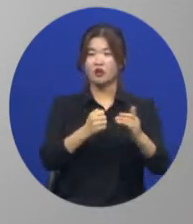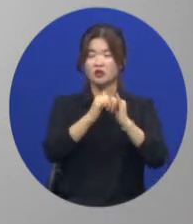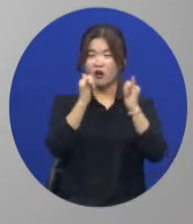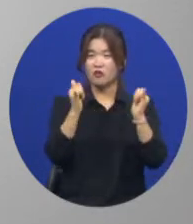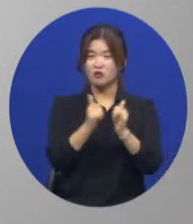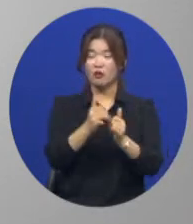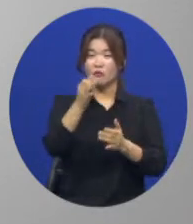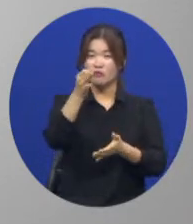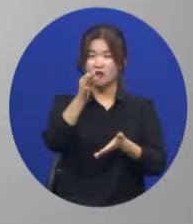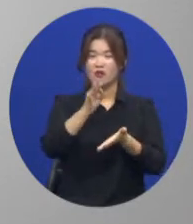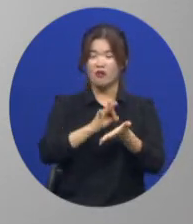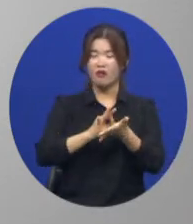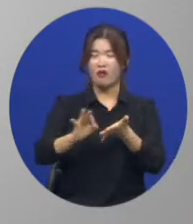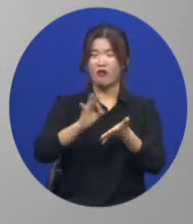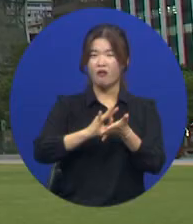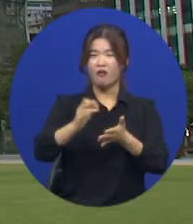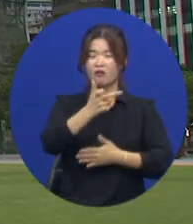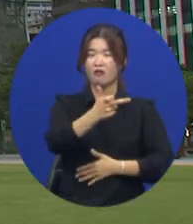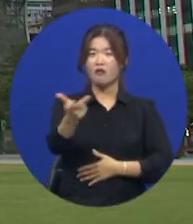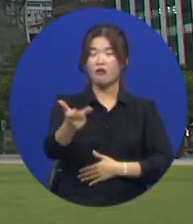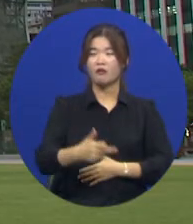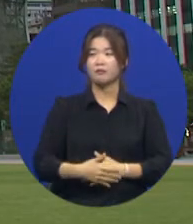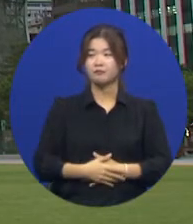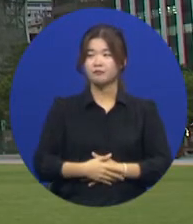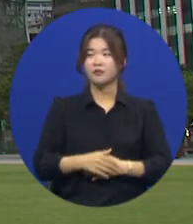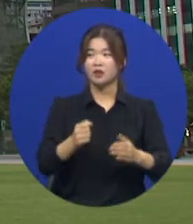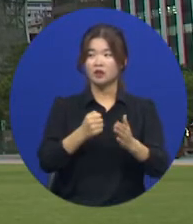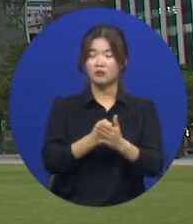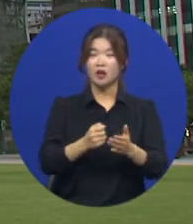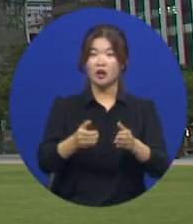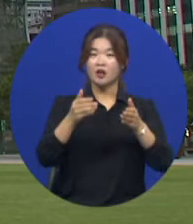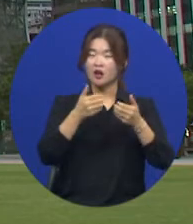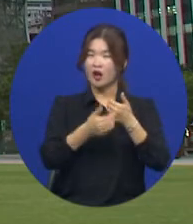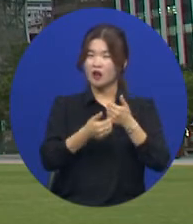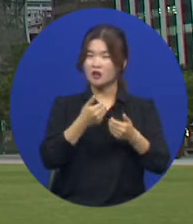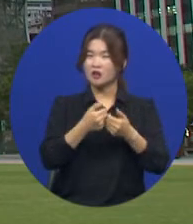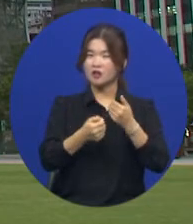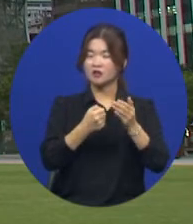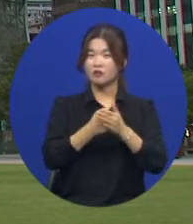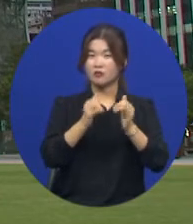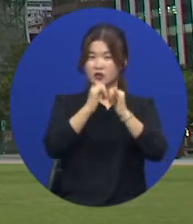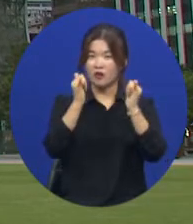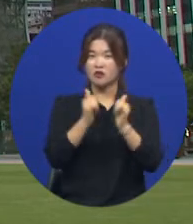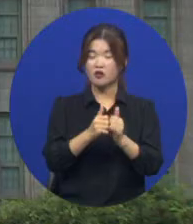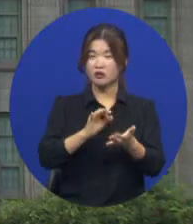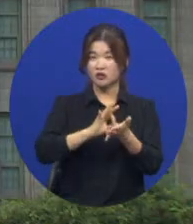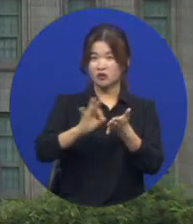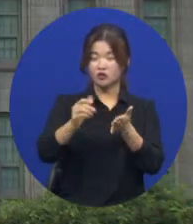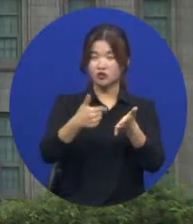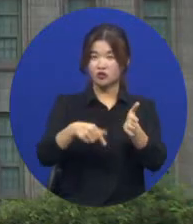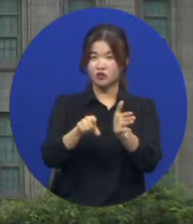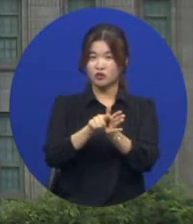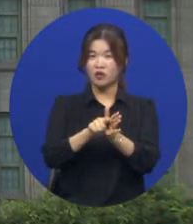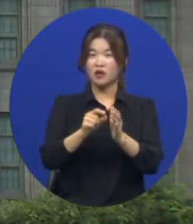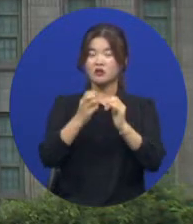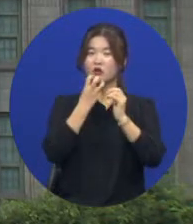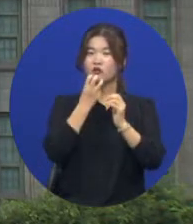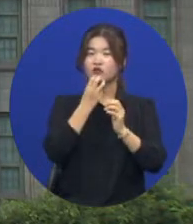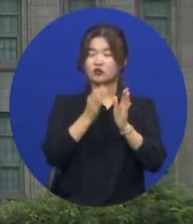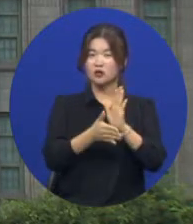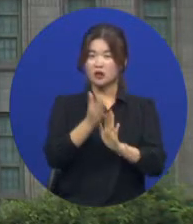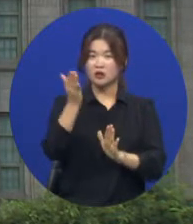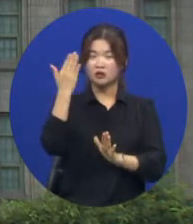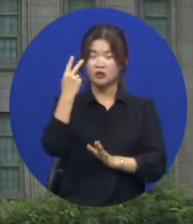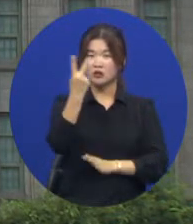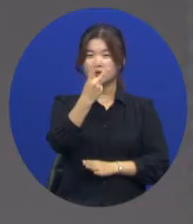비용 손실도 클 수밖에 없습니다. 이렇게 갈등으로 인한 사회적 비용 지출을 줄이기 위해 서울시가 지난